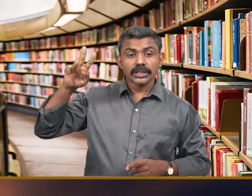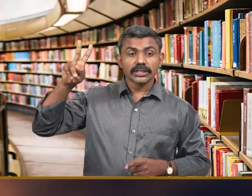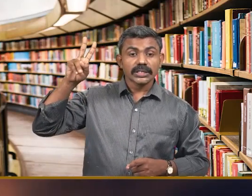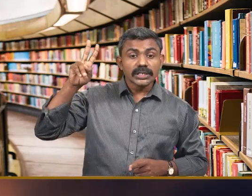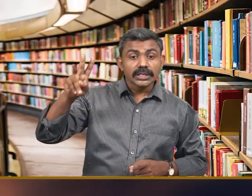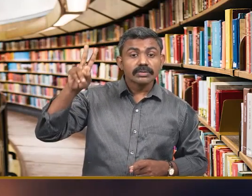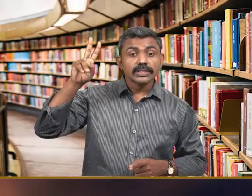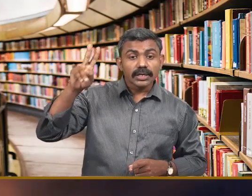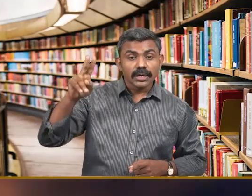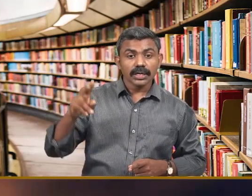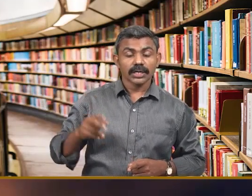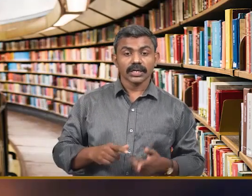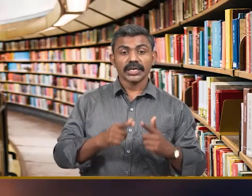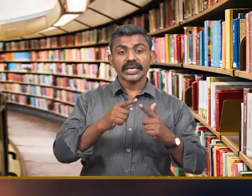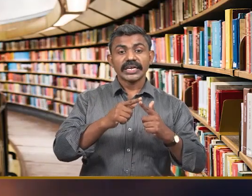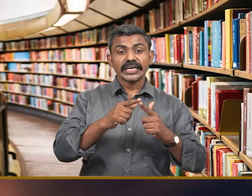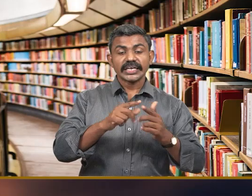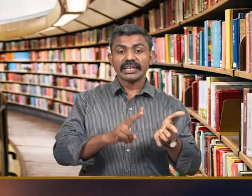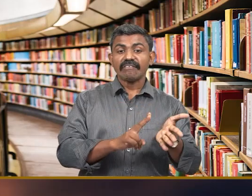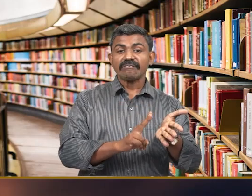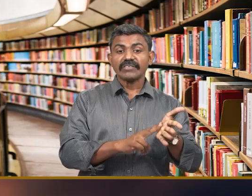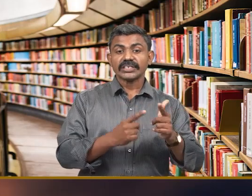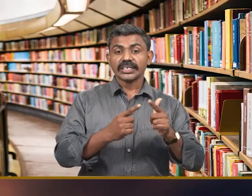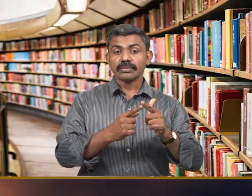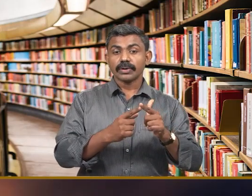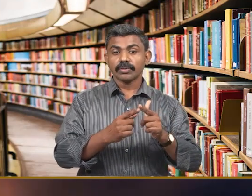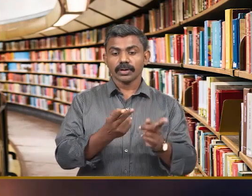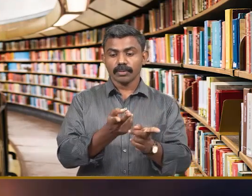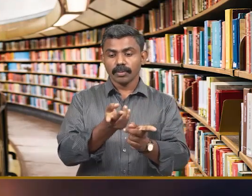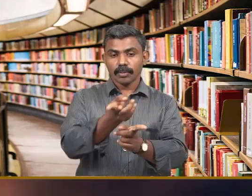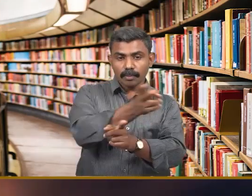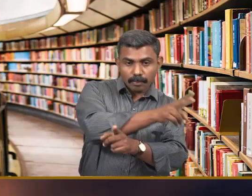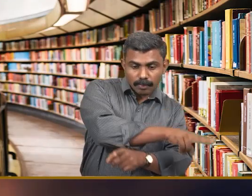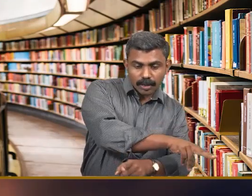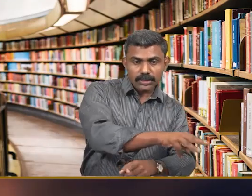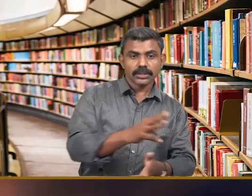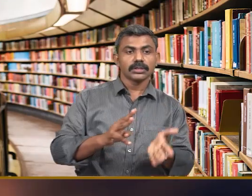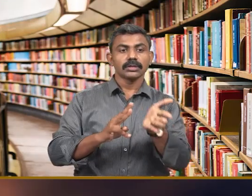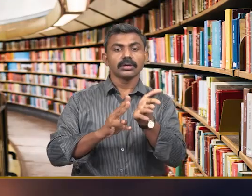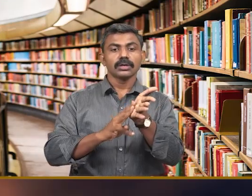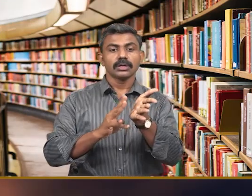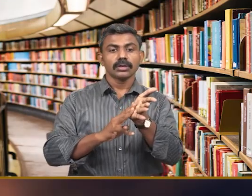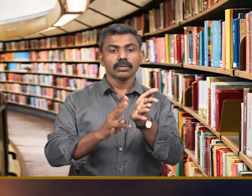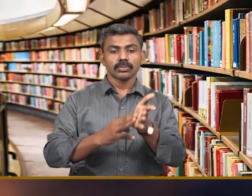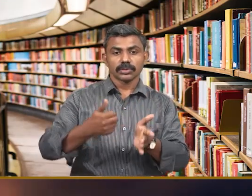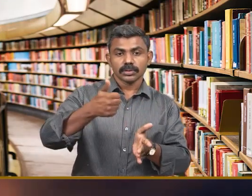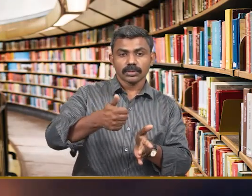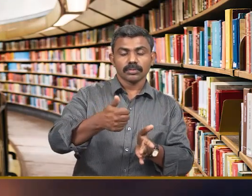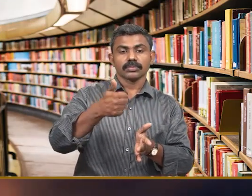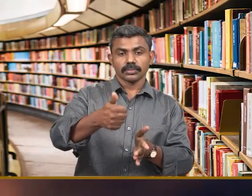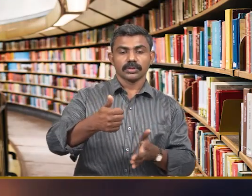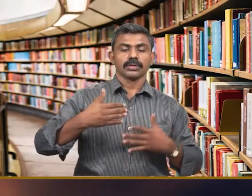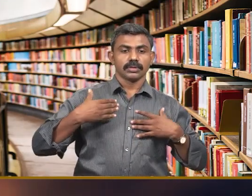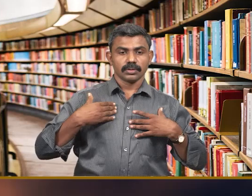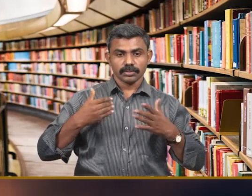எதை நோக்கி இத்தாலிய அரசர் விக்டர் இம்மானுவேலை நோக்கி வந்து என்ன பண்ணுறாரு, அணிவகுத்து போகிறாரு. அவர் மனப்பூர்வமாக வரவேற்று என்ன பண்ணுறாரு, இத்தாலி